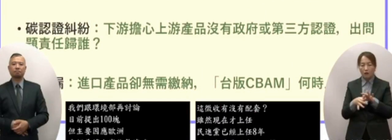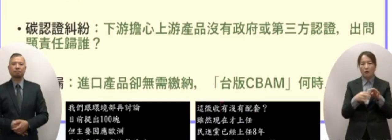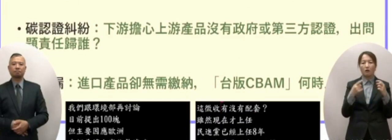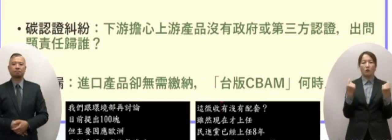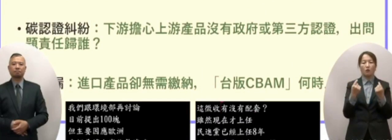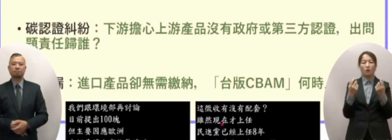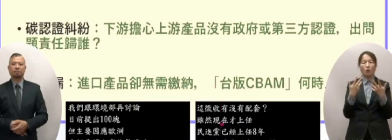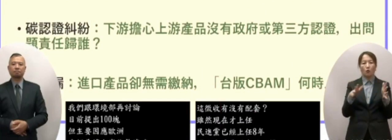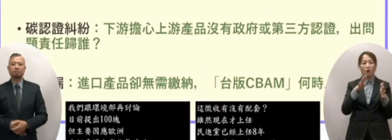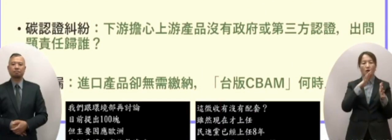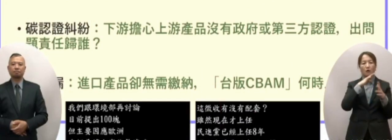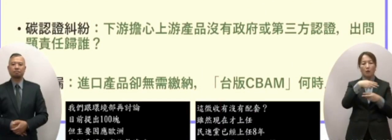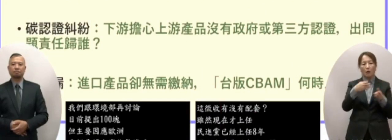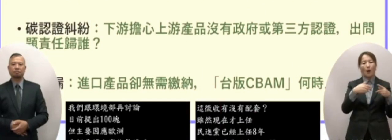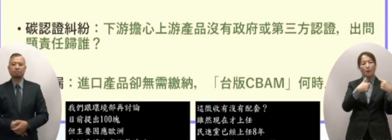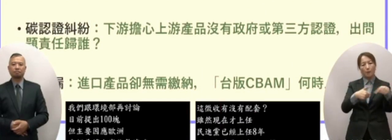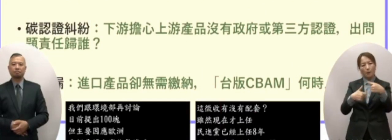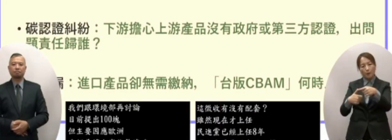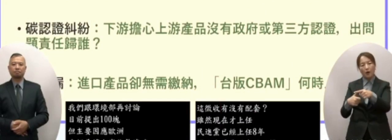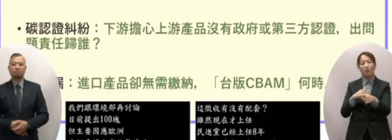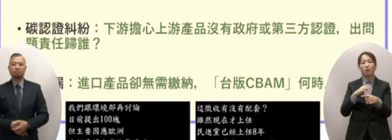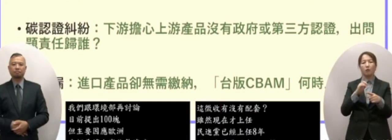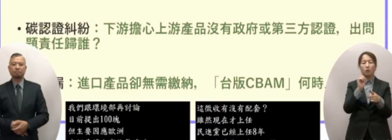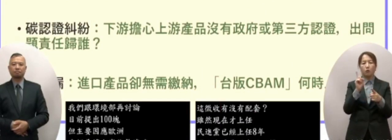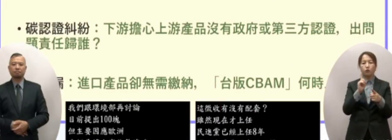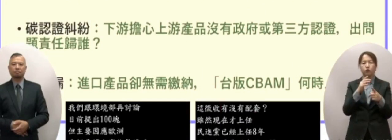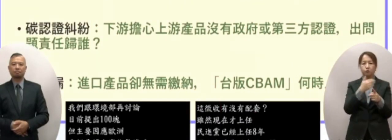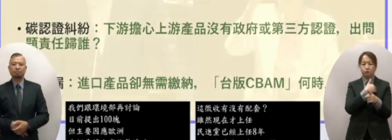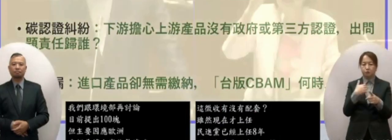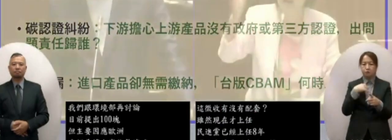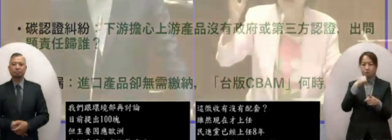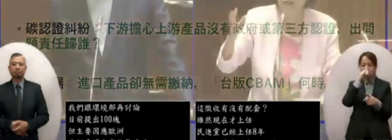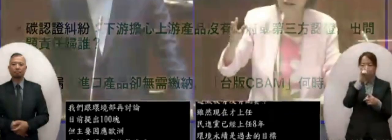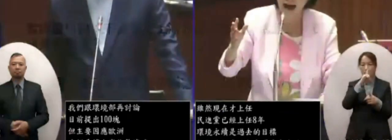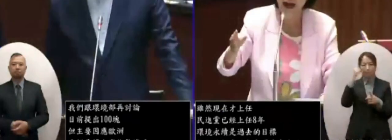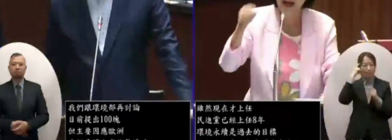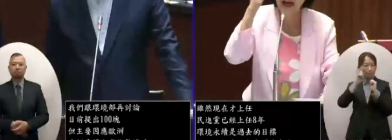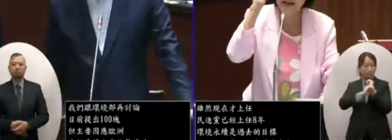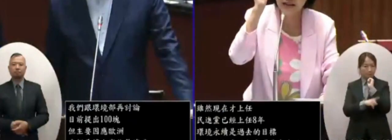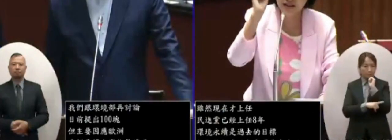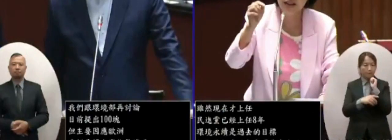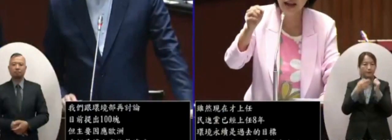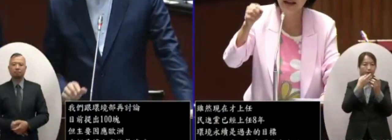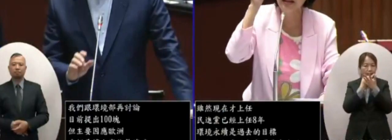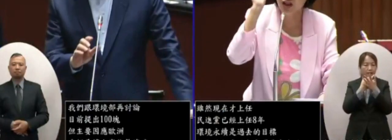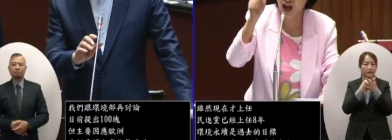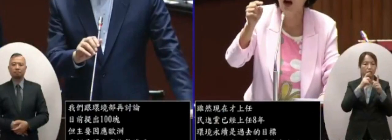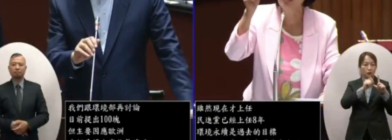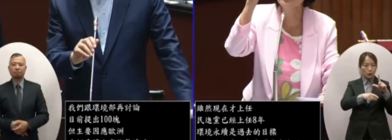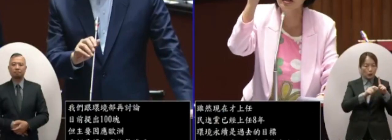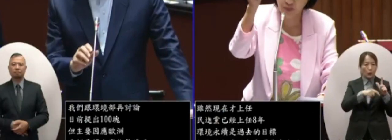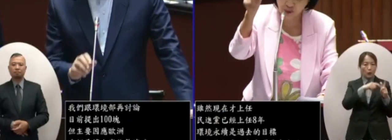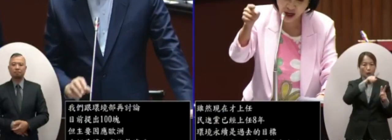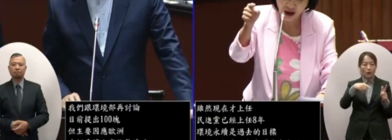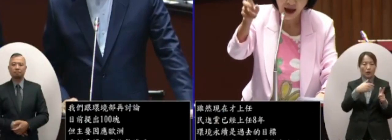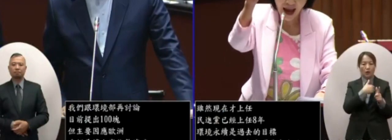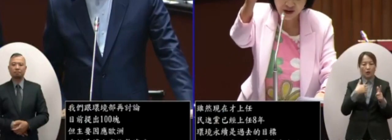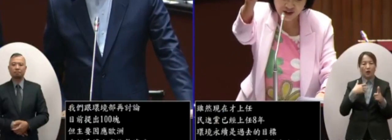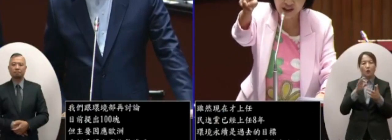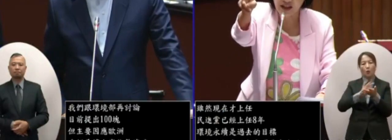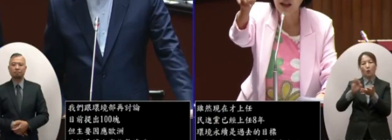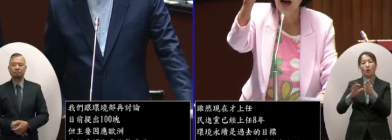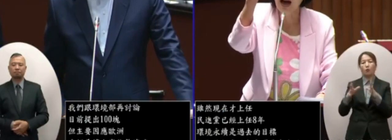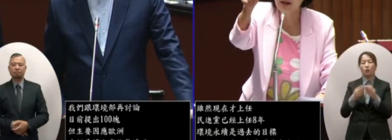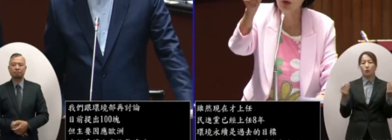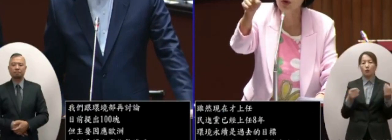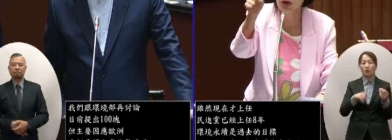开班授课，告诉大家如何可以通过一套的方法让这个企业可以少甚至不要。还有第二个，很多